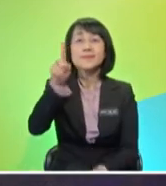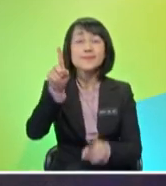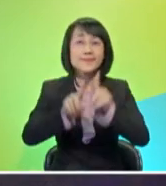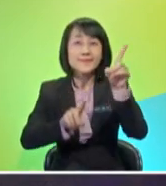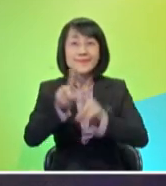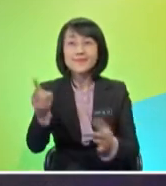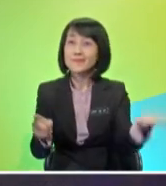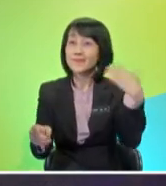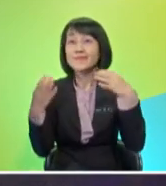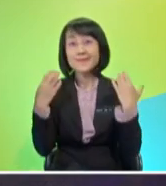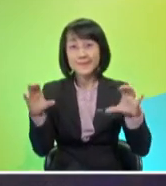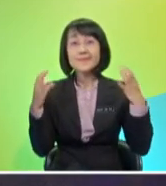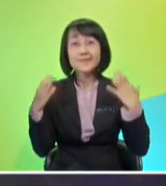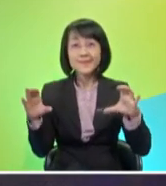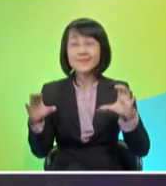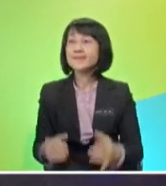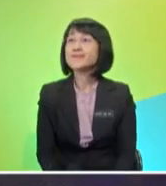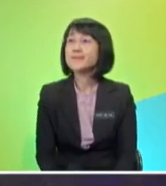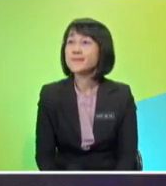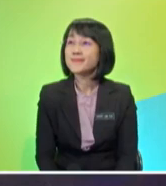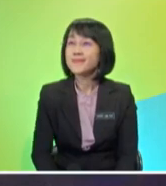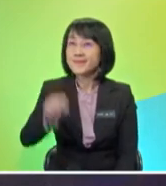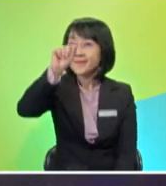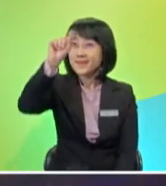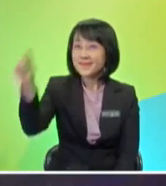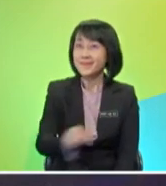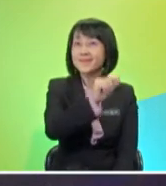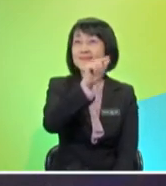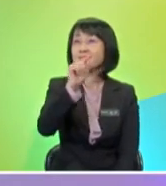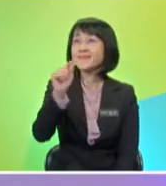Jom kita cuba dulu, Ria. Okey, boleh cikgu. Okay. Saya putar ya cikgu.